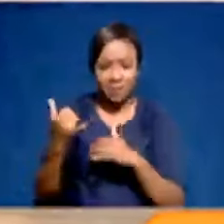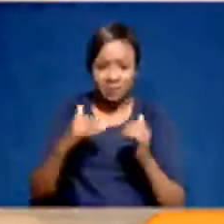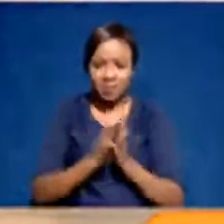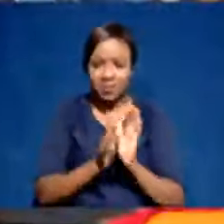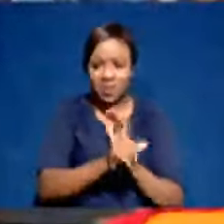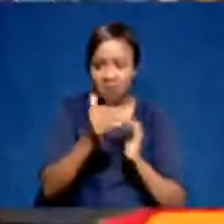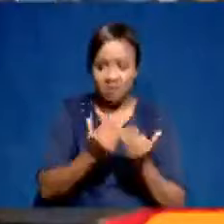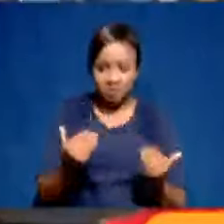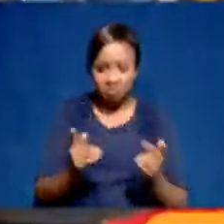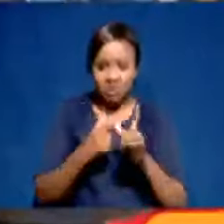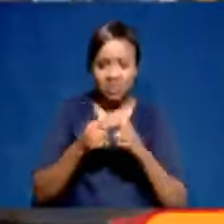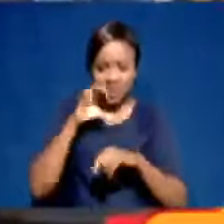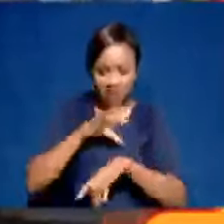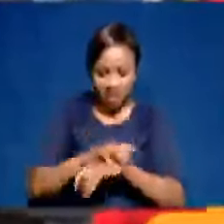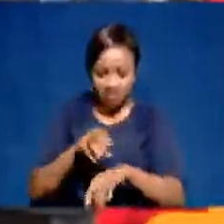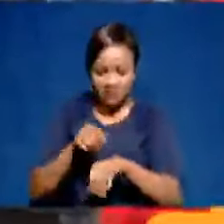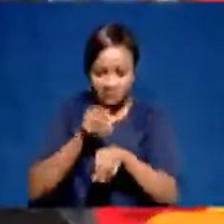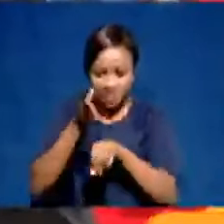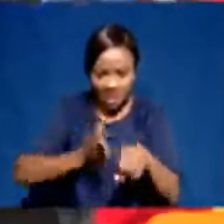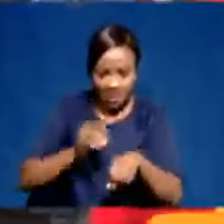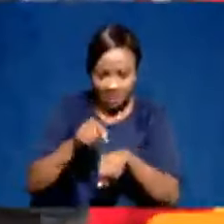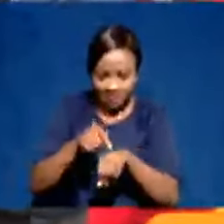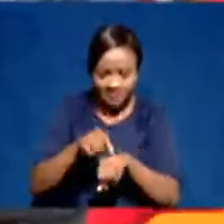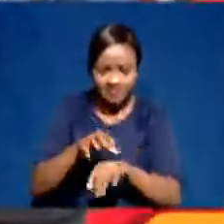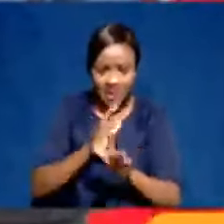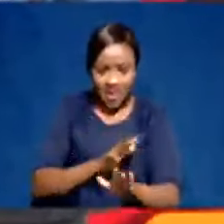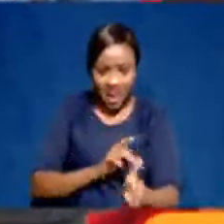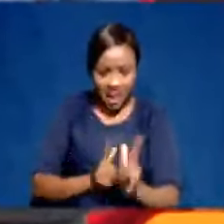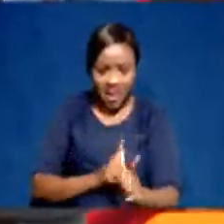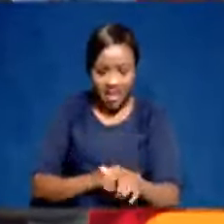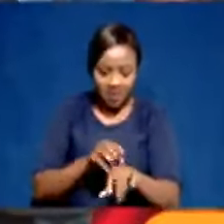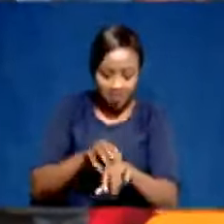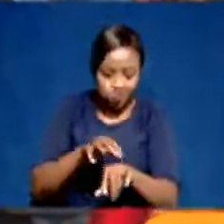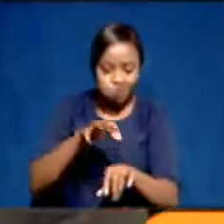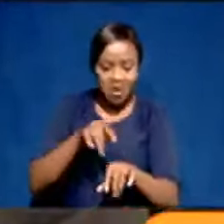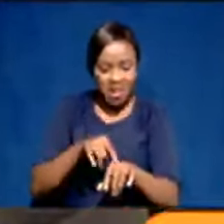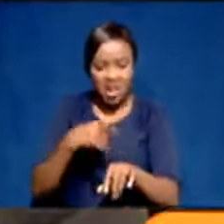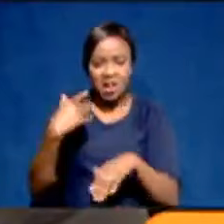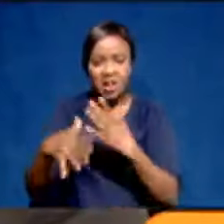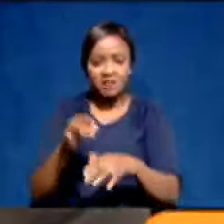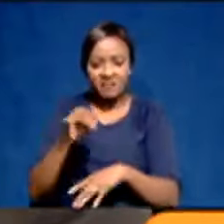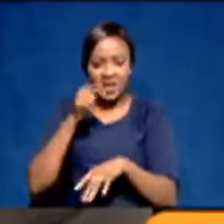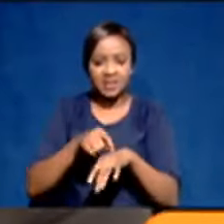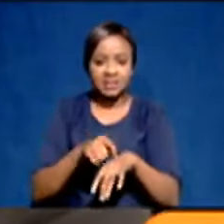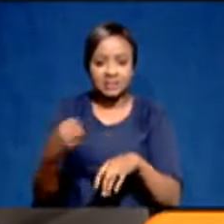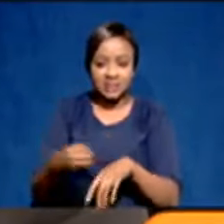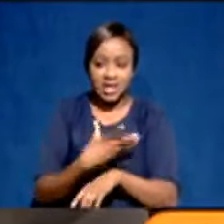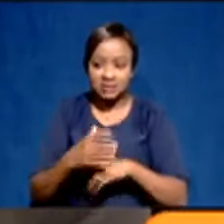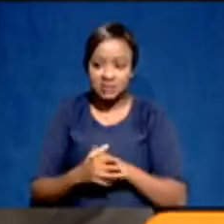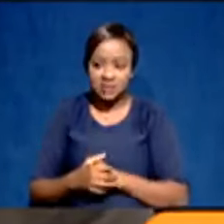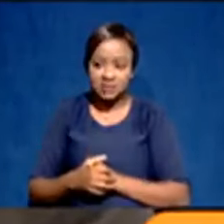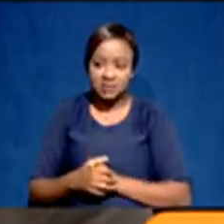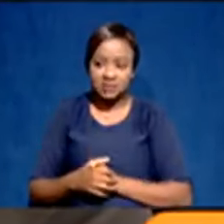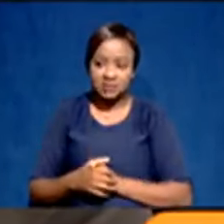wenzake na kupata kidonda cha mguu ambacho baadaye kilibainika kuwa saratani. Aliweza kupatikana